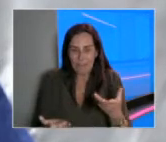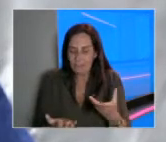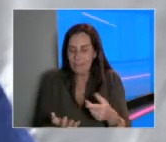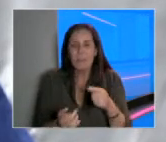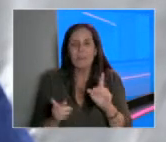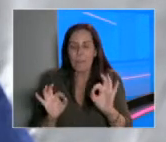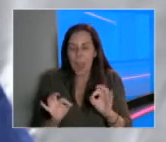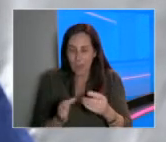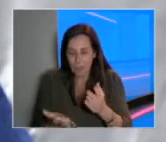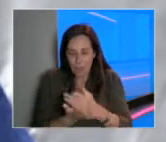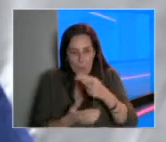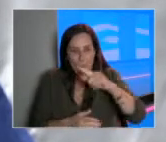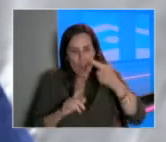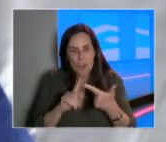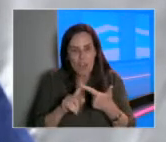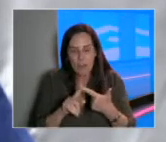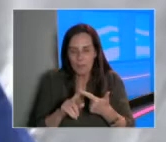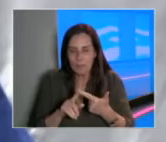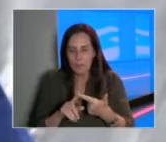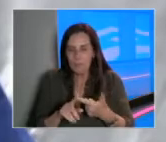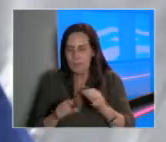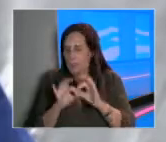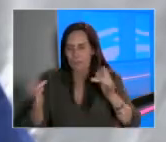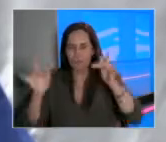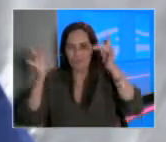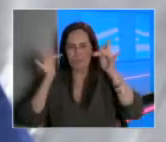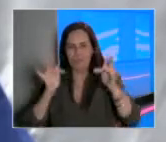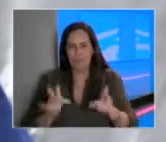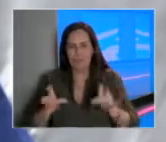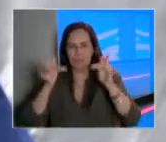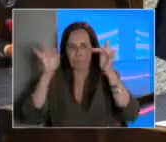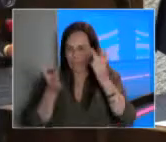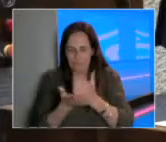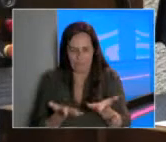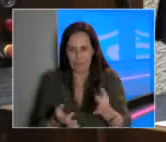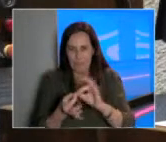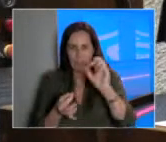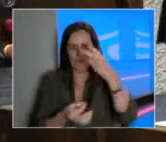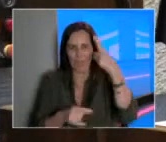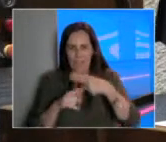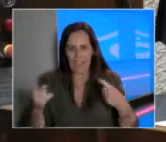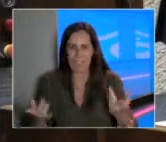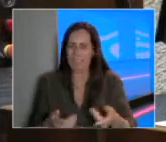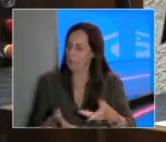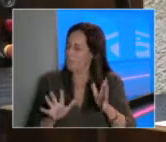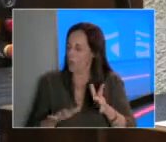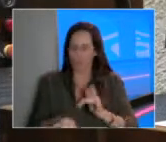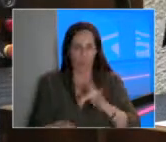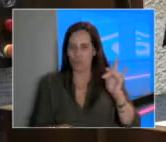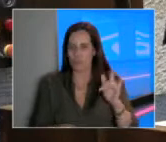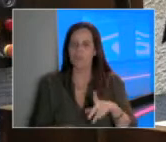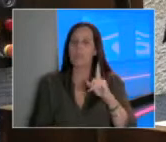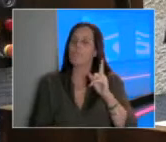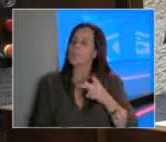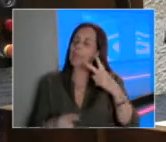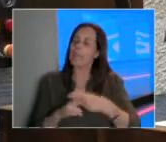זה לפי ימים, כשכבר ביום השני פחות או יותר העסק הזה התחיל ככה להיות מאוד נפיץ ומאוד טעון, אבל